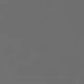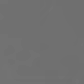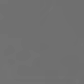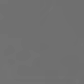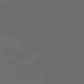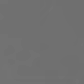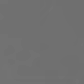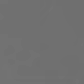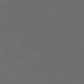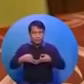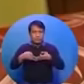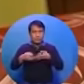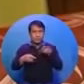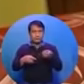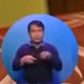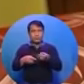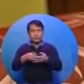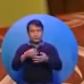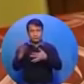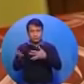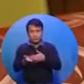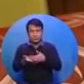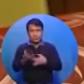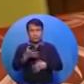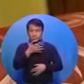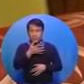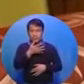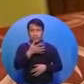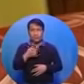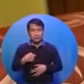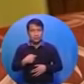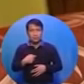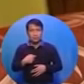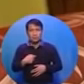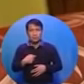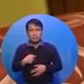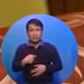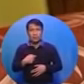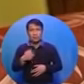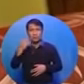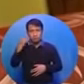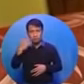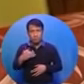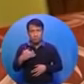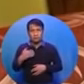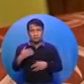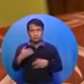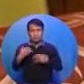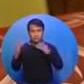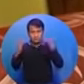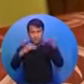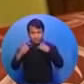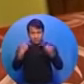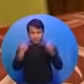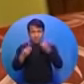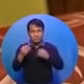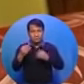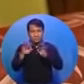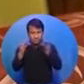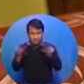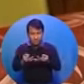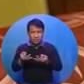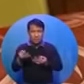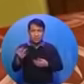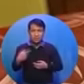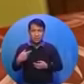sarap maging Pilipin. Kasuhan yung mother ko kasi sa sobrang gulo po ng family namin,